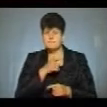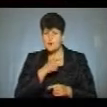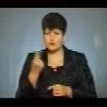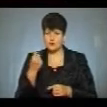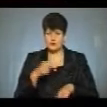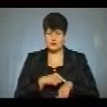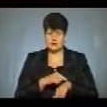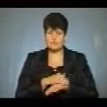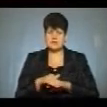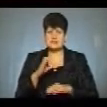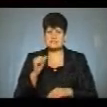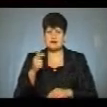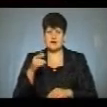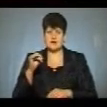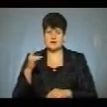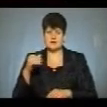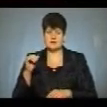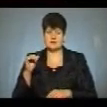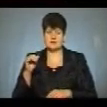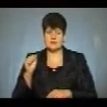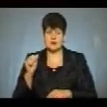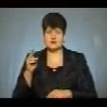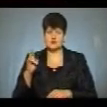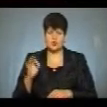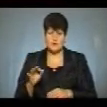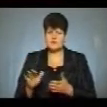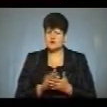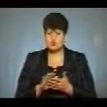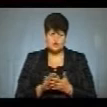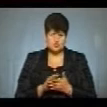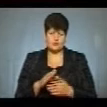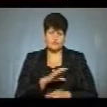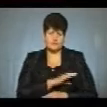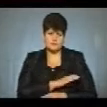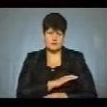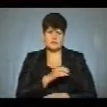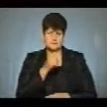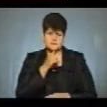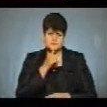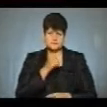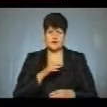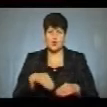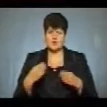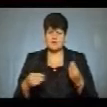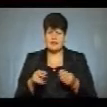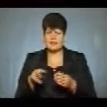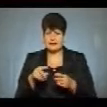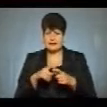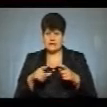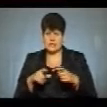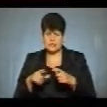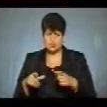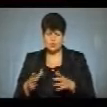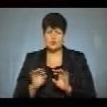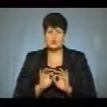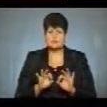вулиці Сагайдачного працівники Центру громадського здоров'я безкоштовно вимірювали артеріальний тиск, роздавали літературу про інсульт,